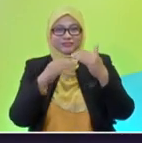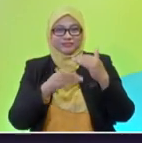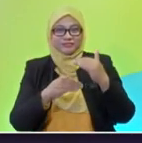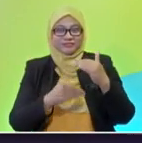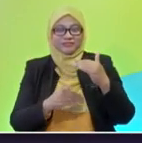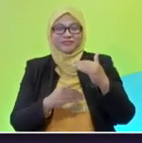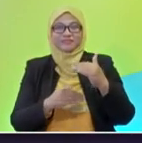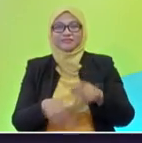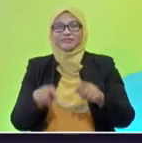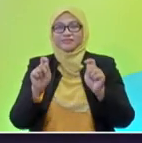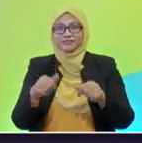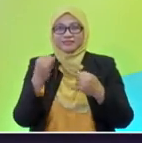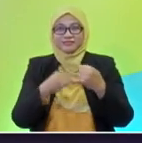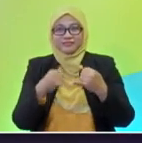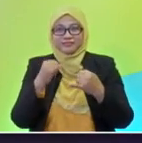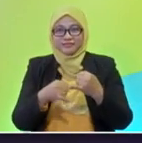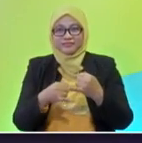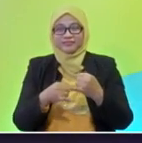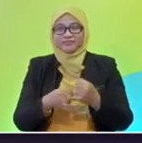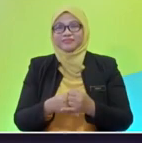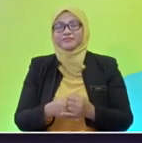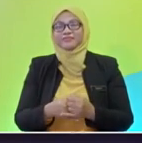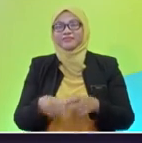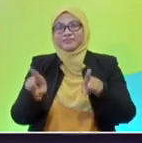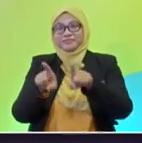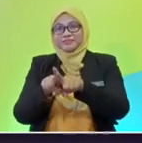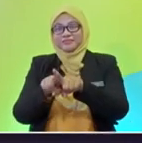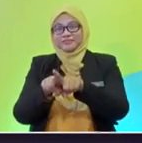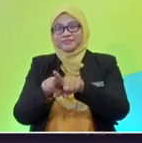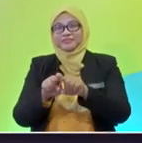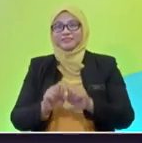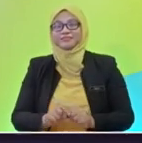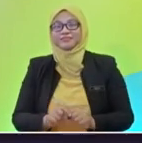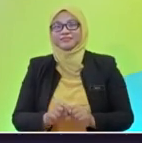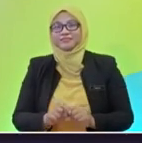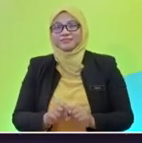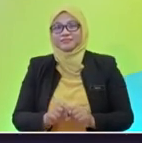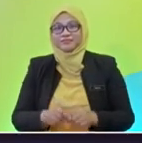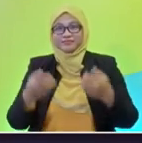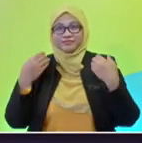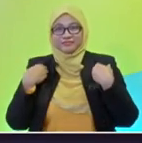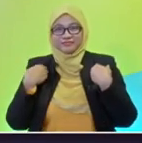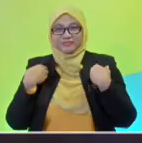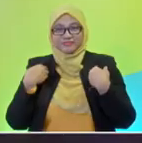sama. Suku kata akhir yang sama, Cikgu. Ya, betul sekali. Kemudian syair ada irama-irama tersendiri.